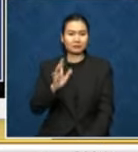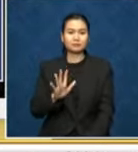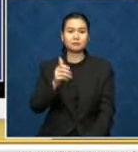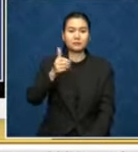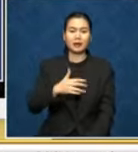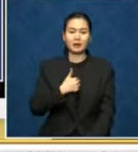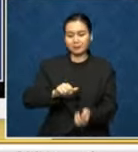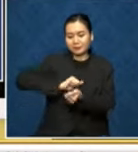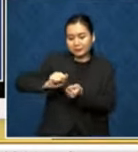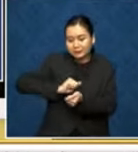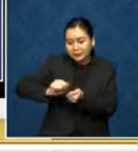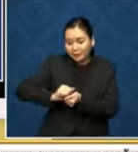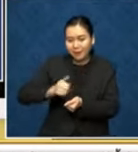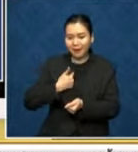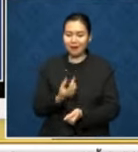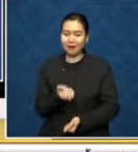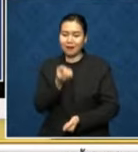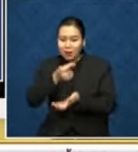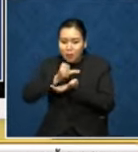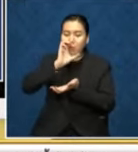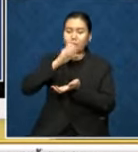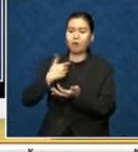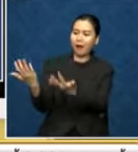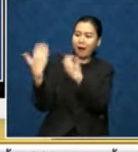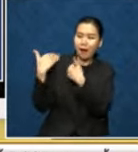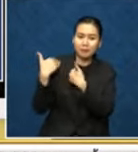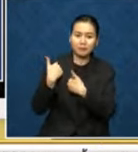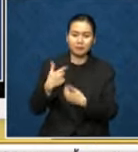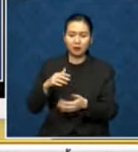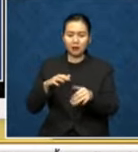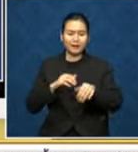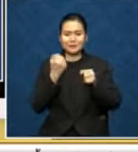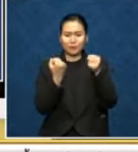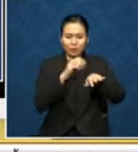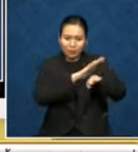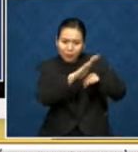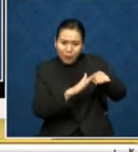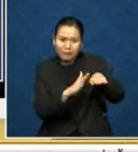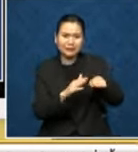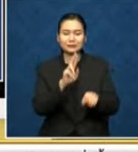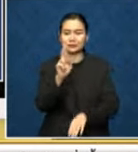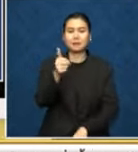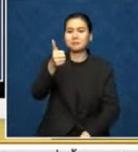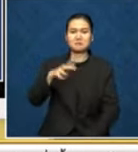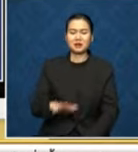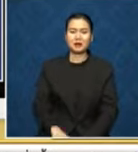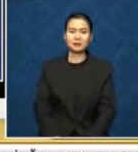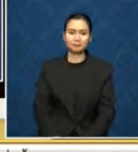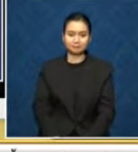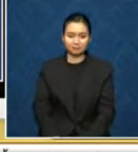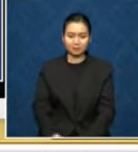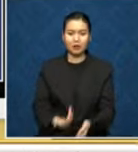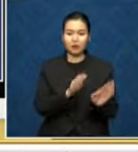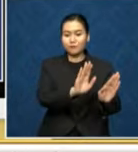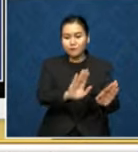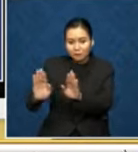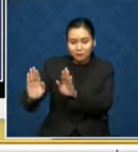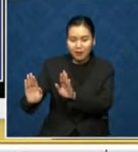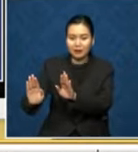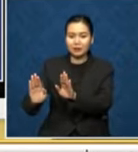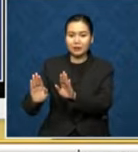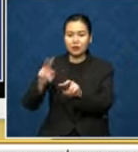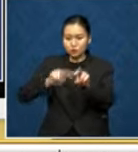ว่าจะซักผ้าไม่ว่าจะอุปโภคบริโภคอาบน้ำหรือล้างรถนะครับมันไม่อยู่ในสภาพที่จะใช้ได้แล้วครับก็ขอท่านประธานได้ประสานหน่วยงานที่เกี่ยว